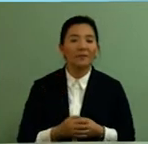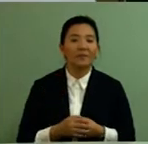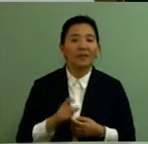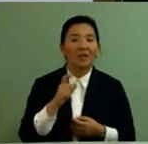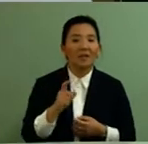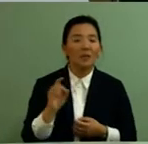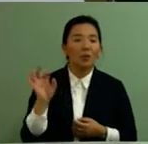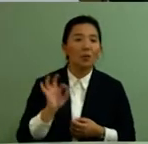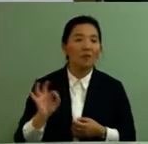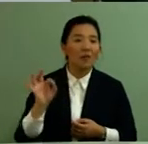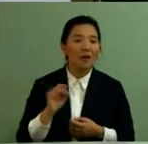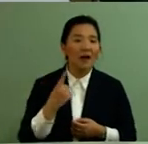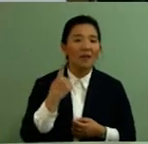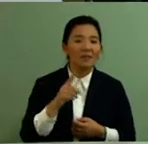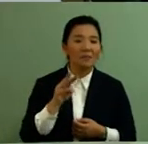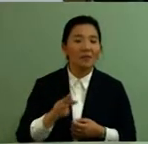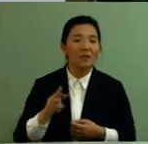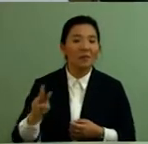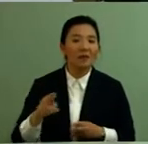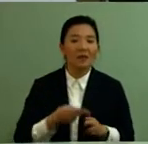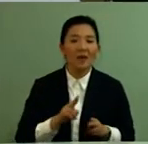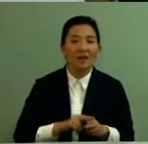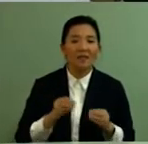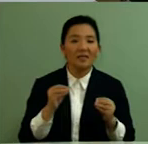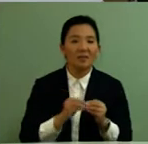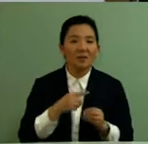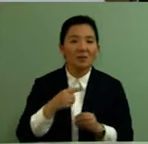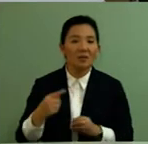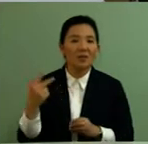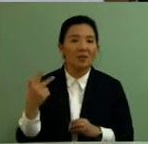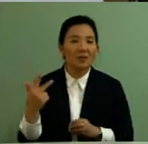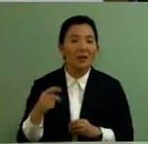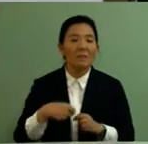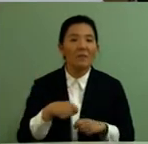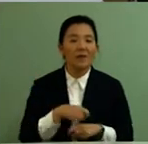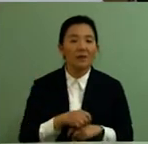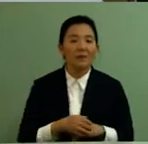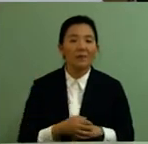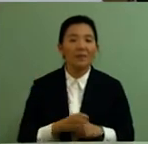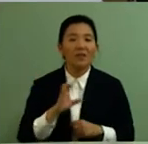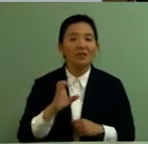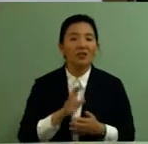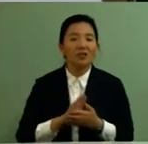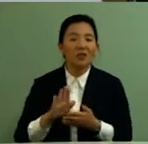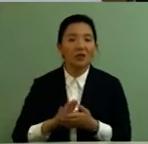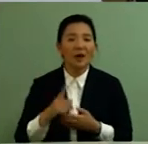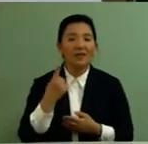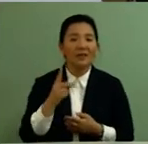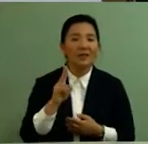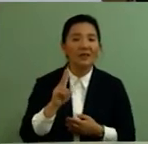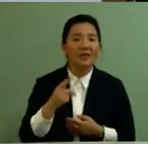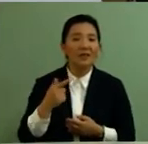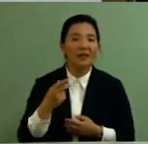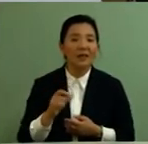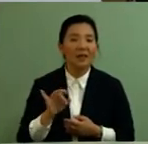Х нулевое. 1 мм – это 10 минус 3 метра. С частотой 1